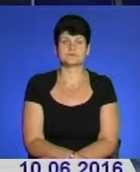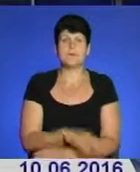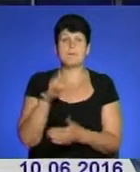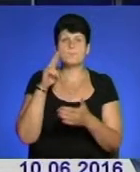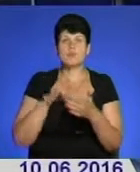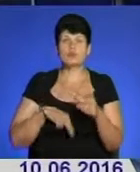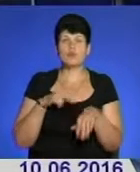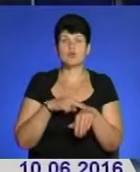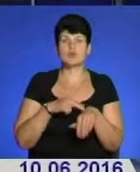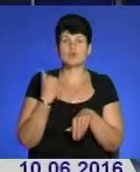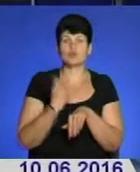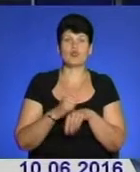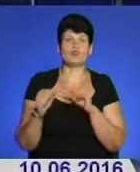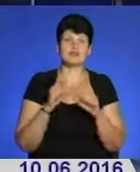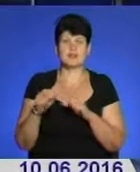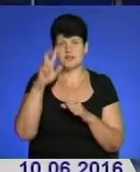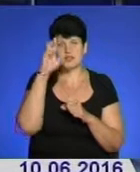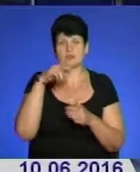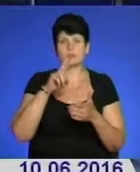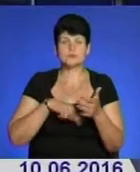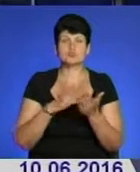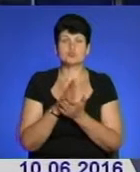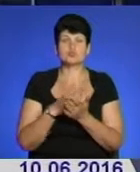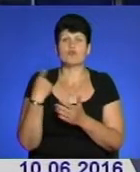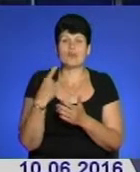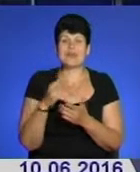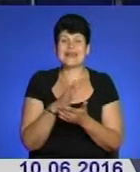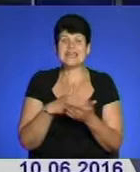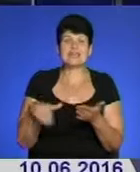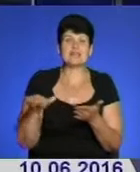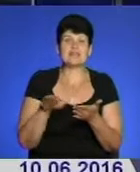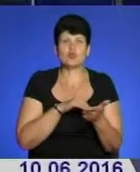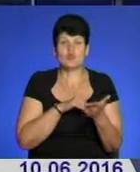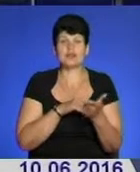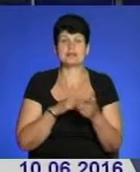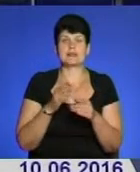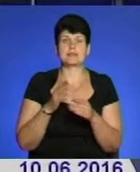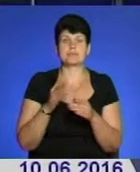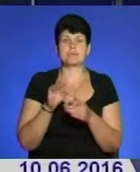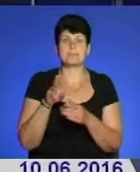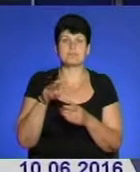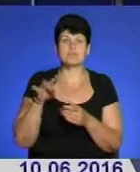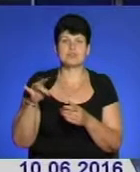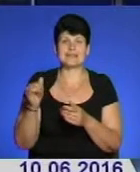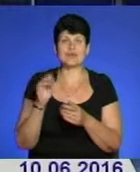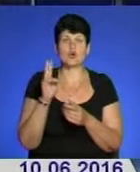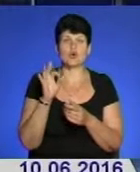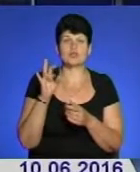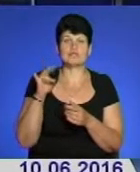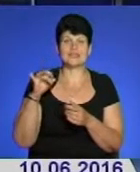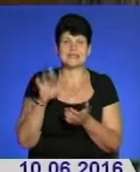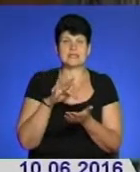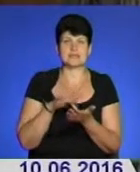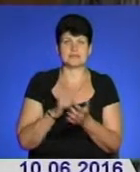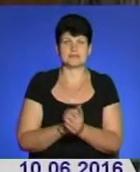Податкова поліція Головного управління Державної фіскальної служби області ліквідувала міжрегіональний конвертаційний центр. Більше у сюжеті Ірини